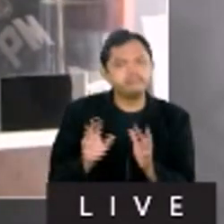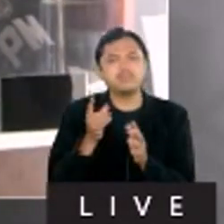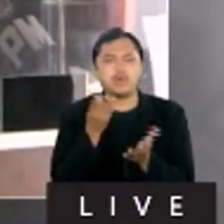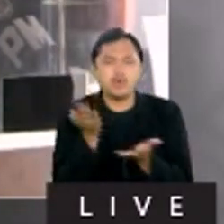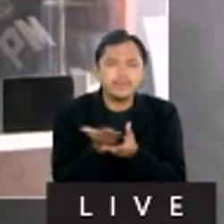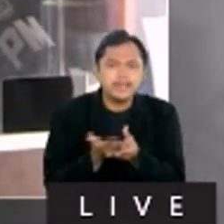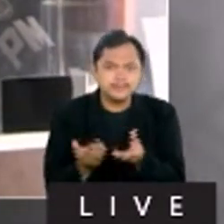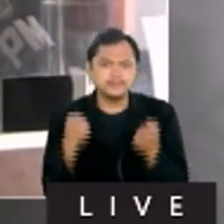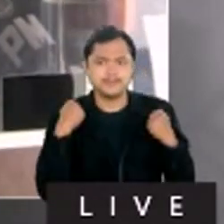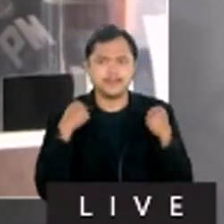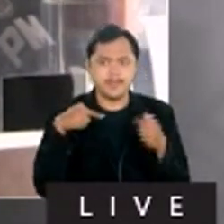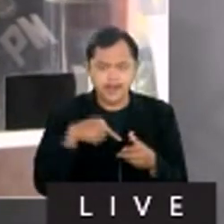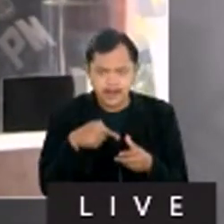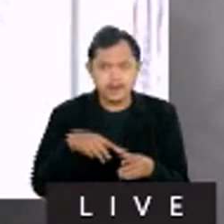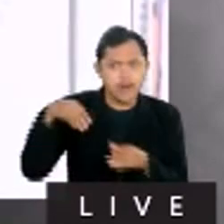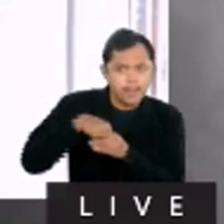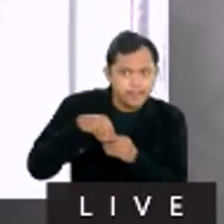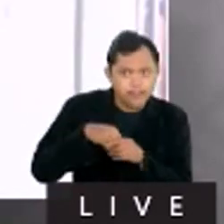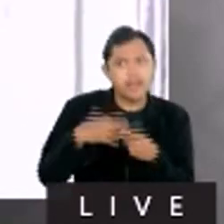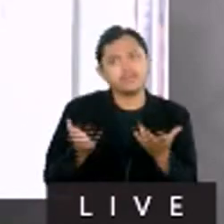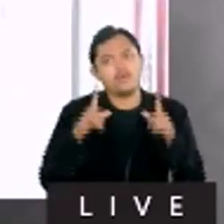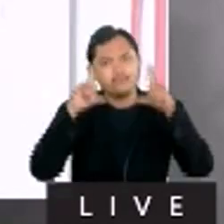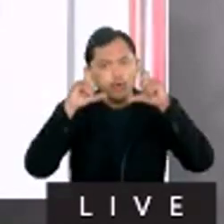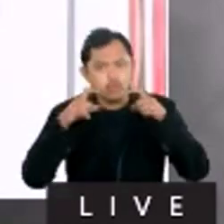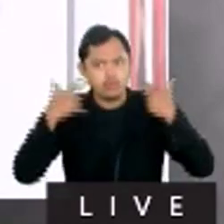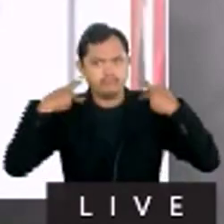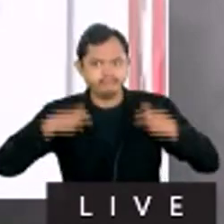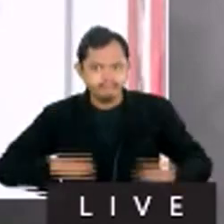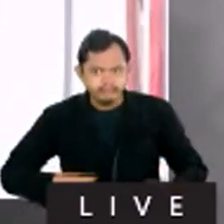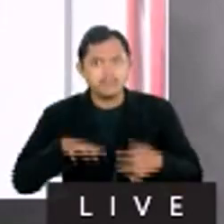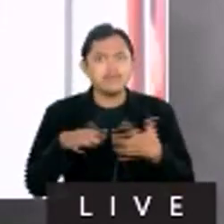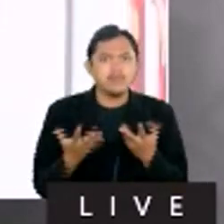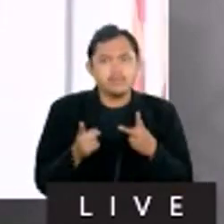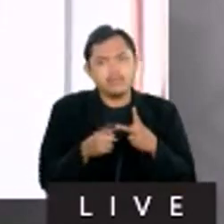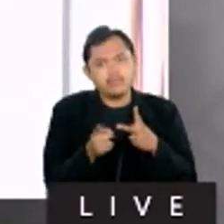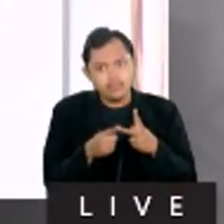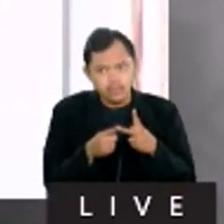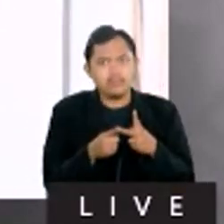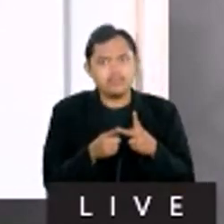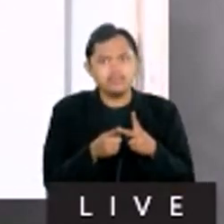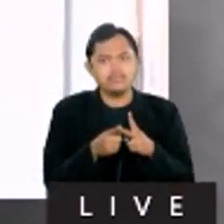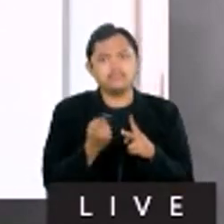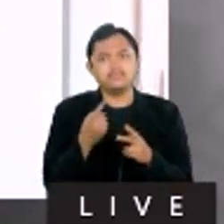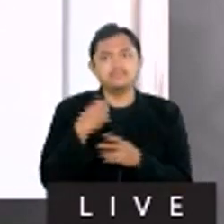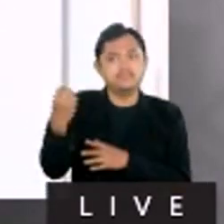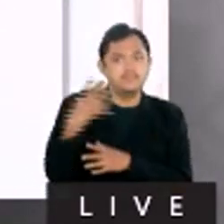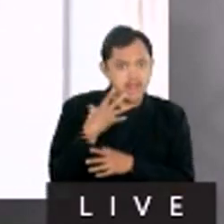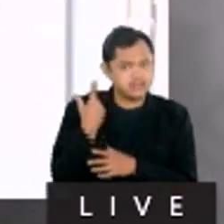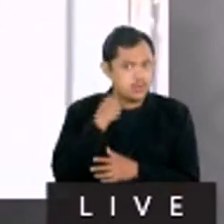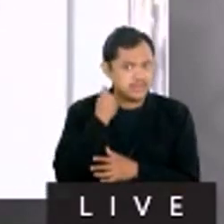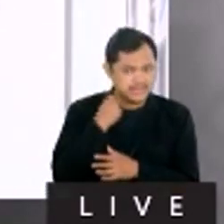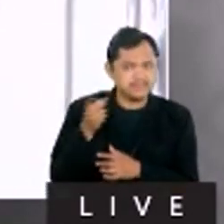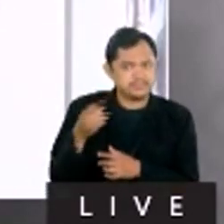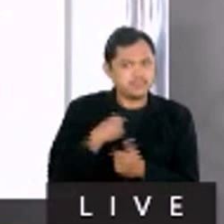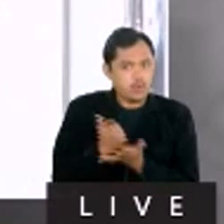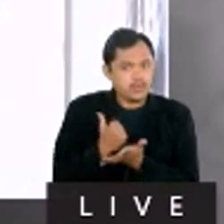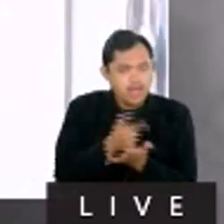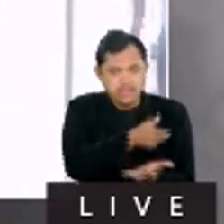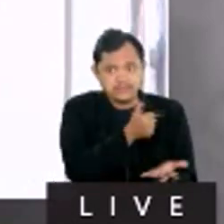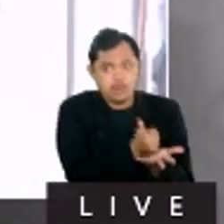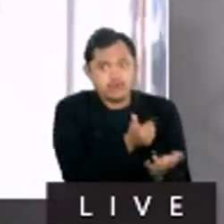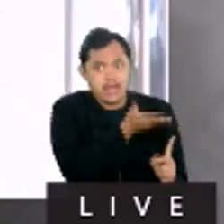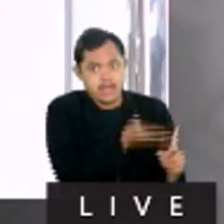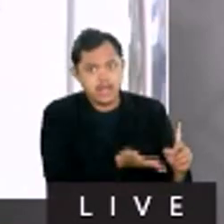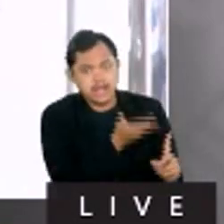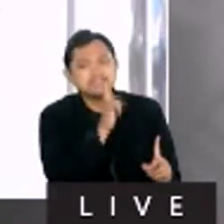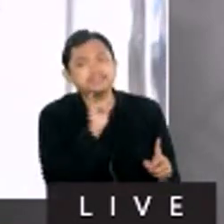amplop atau map yang berisi foto hasil ronsen. Dan juga Anton Mote ini menyebut bahwa saat ini ia belum mengetahui sebenarnya seperti apa kondisi terkini